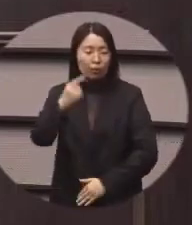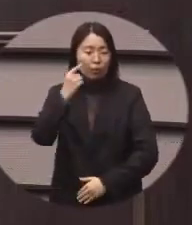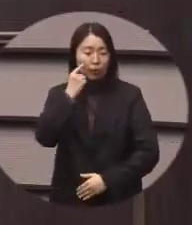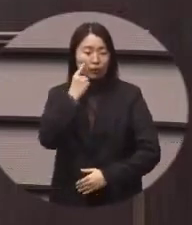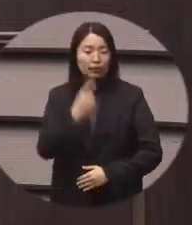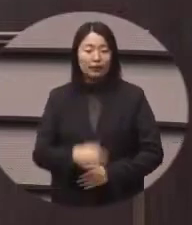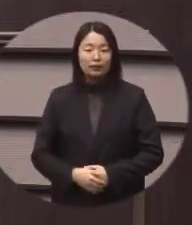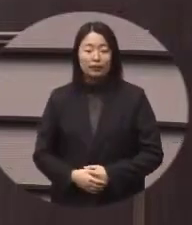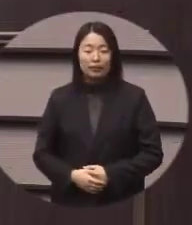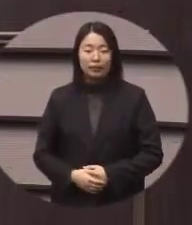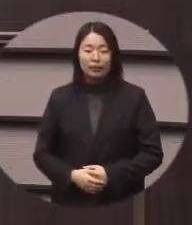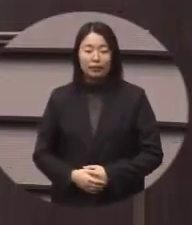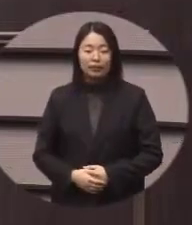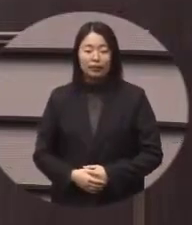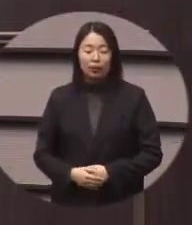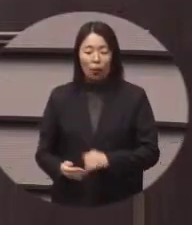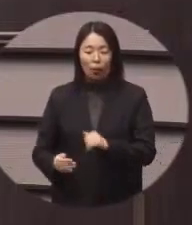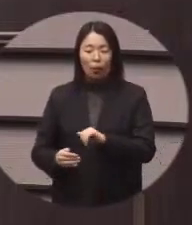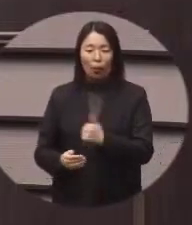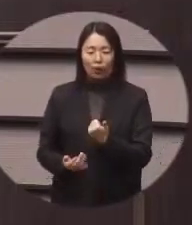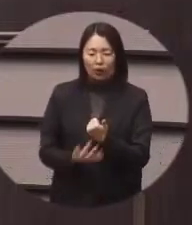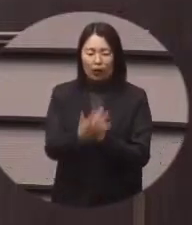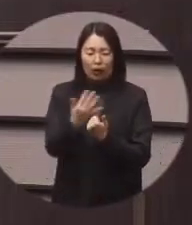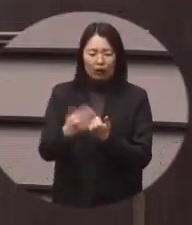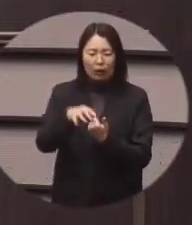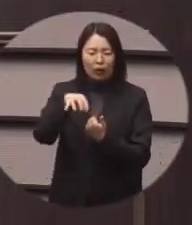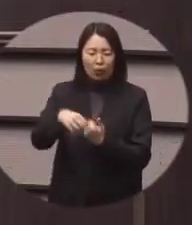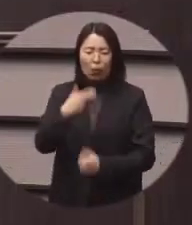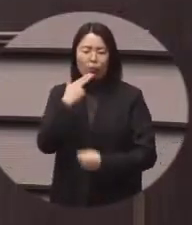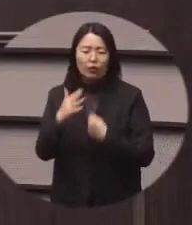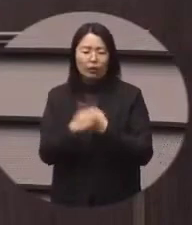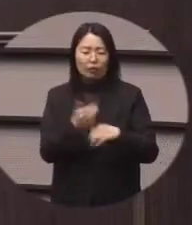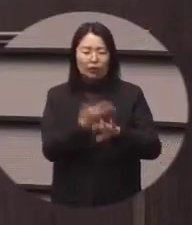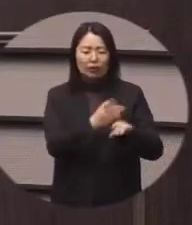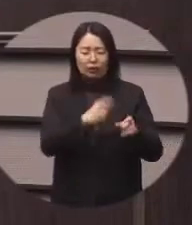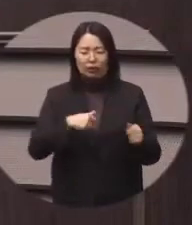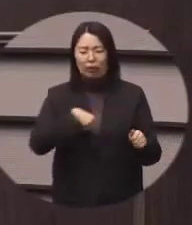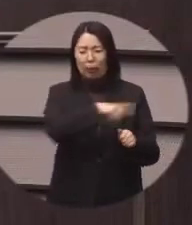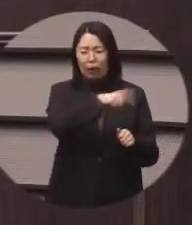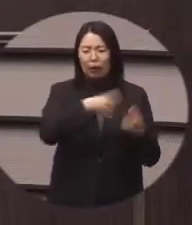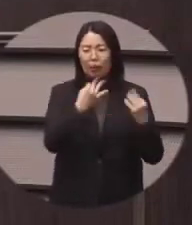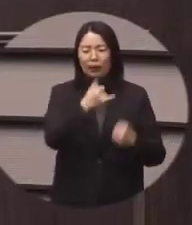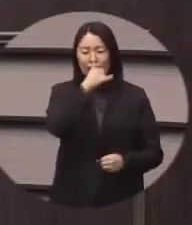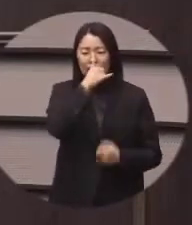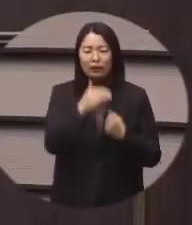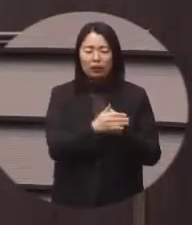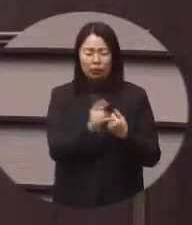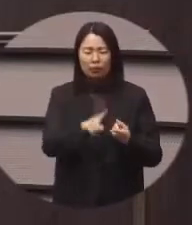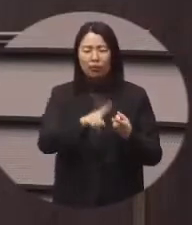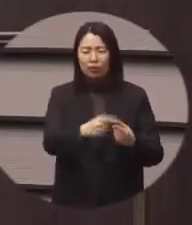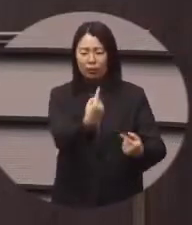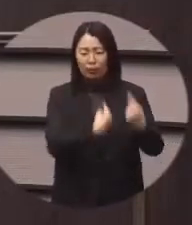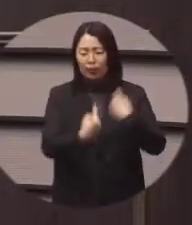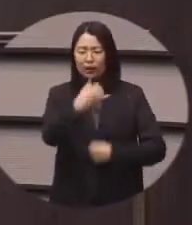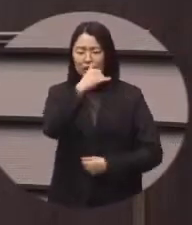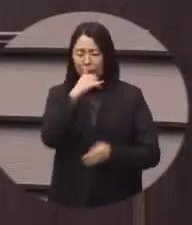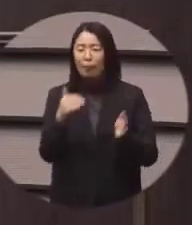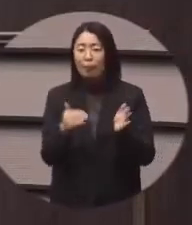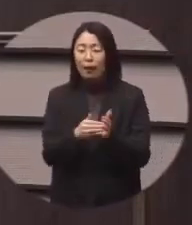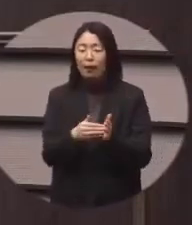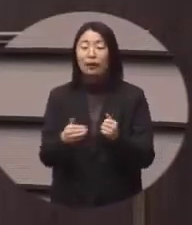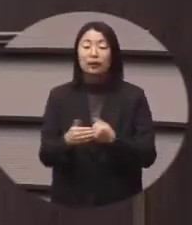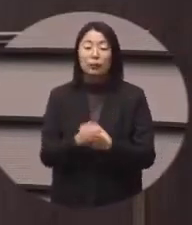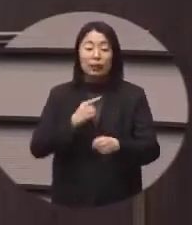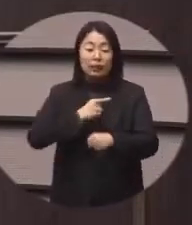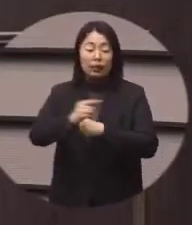시설 설치의 필요성에 대한 의견이 대두되고 있습니다. 주민 의견을 수렴하여 금년 내